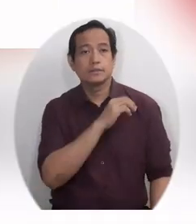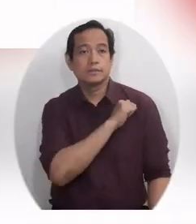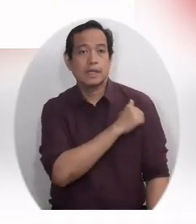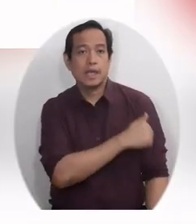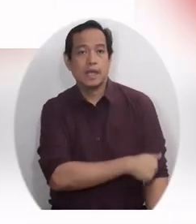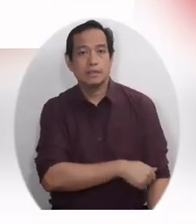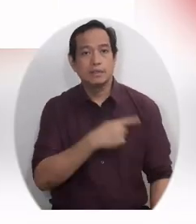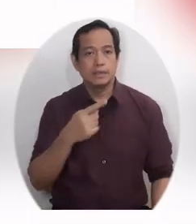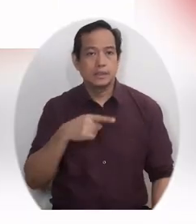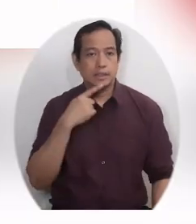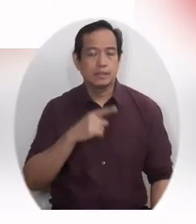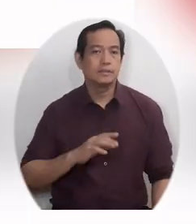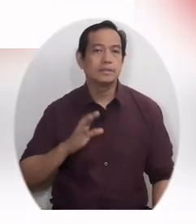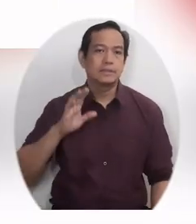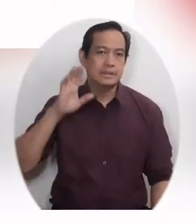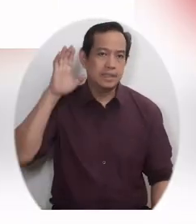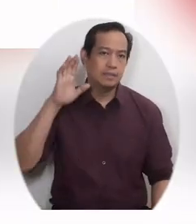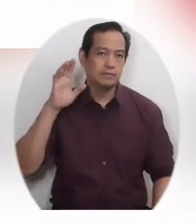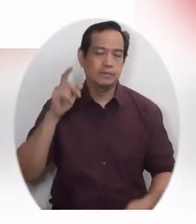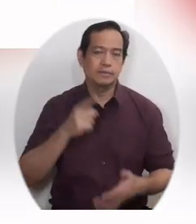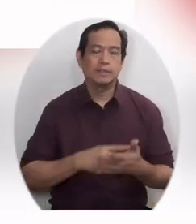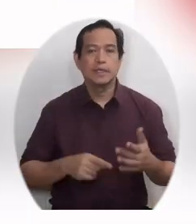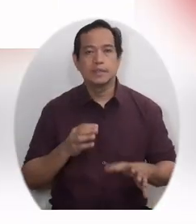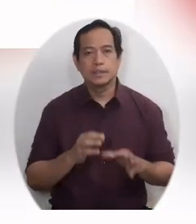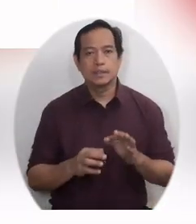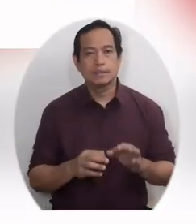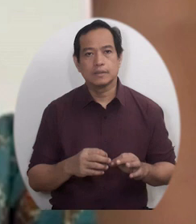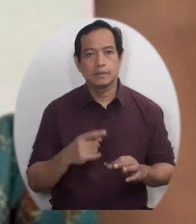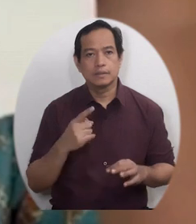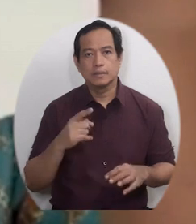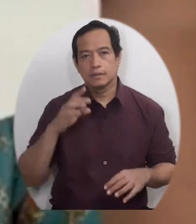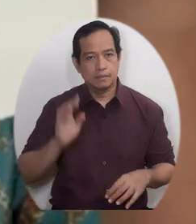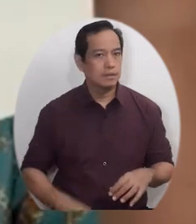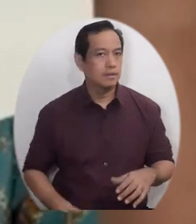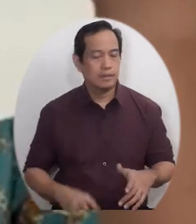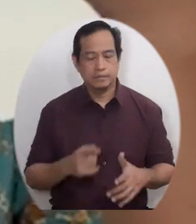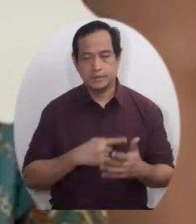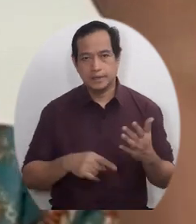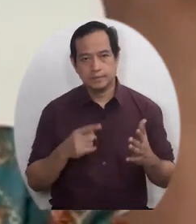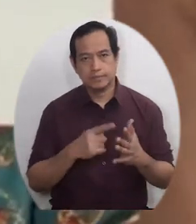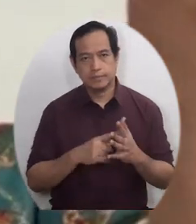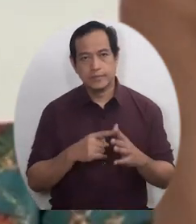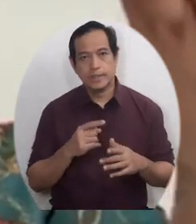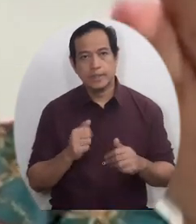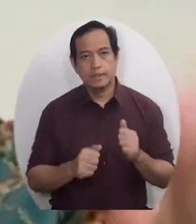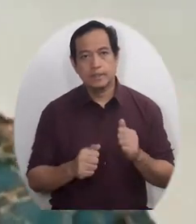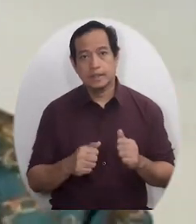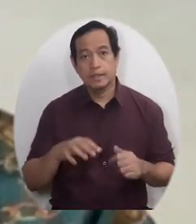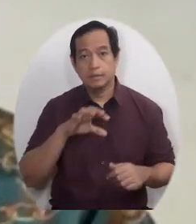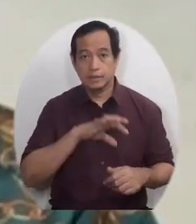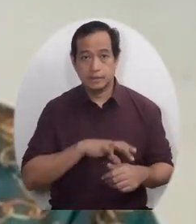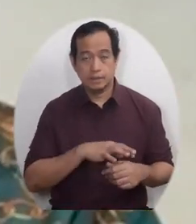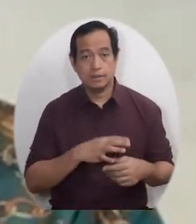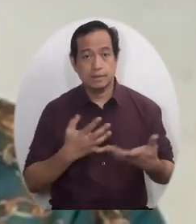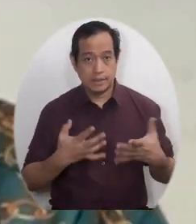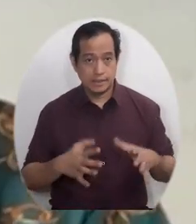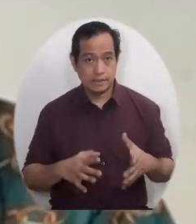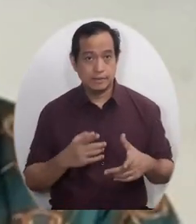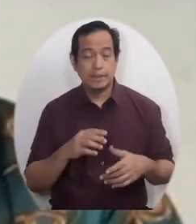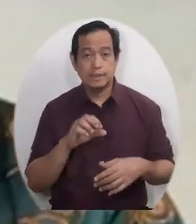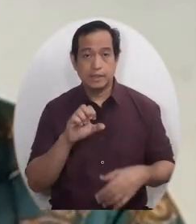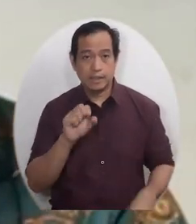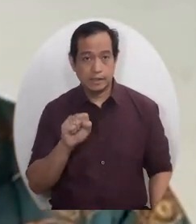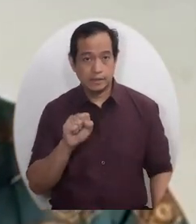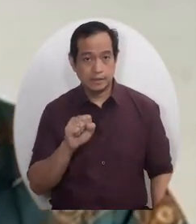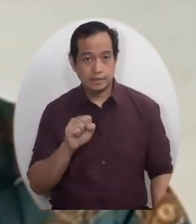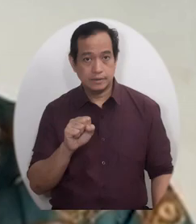Sabihin mong itaas yung kamay. Pag ang isang kamay ay bumabawagsak, bumababa, pwedeng nasustroke na siya.